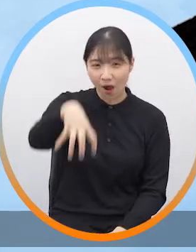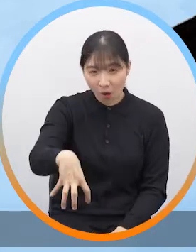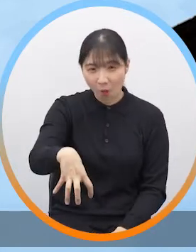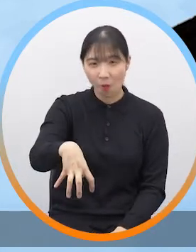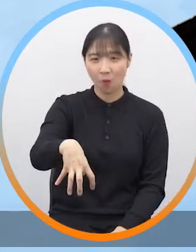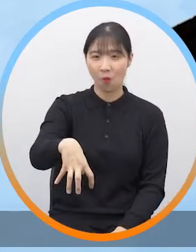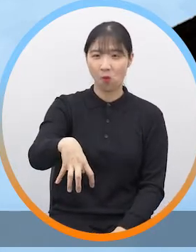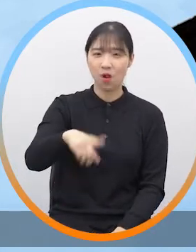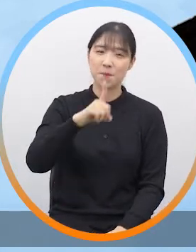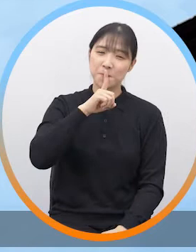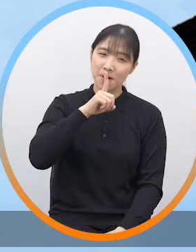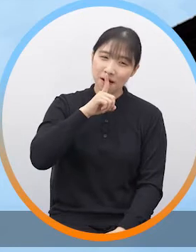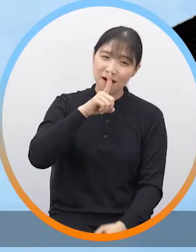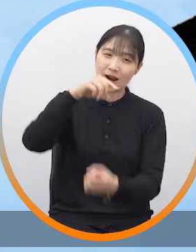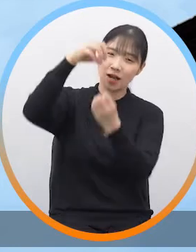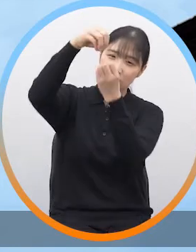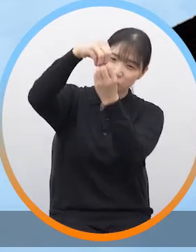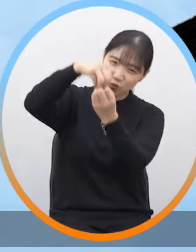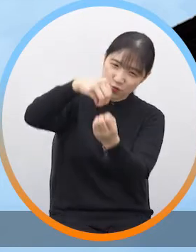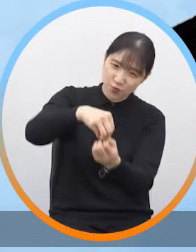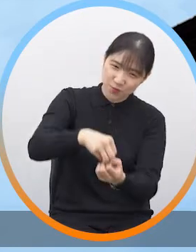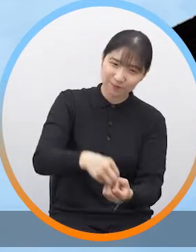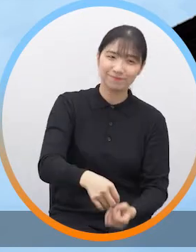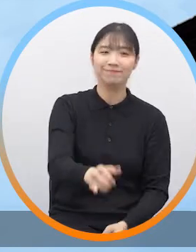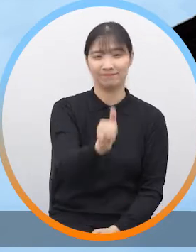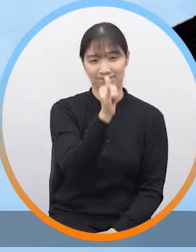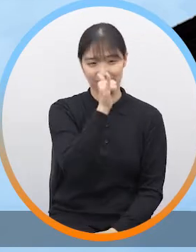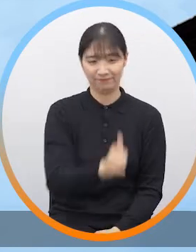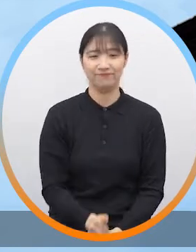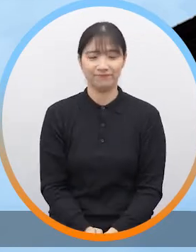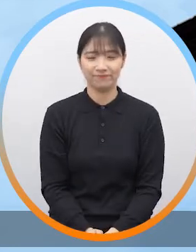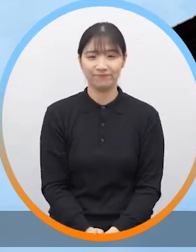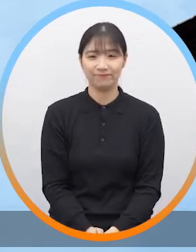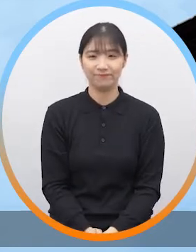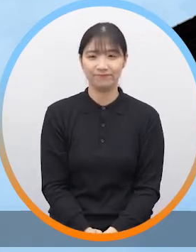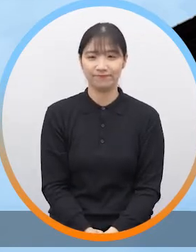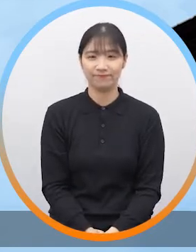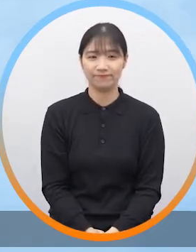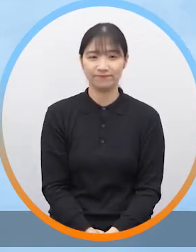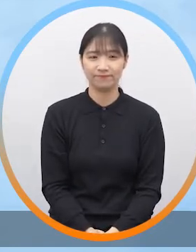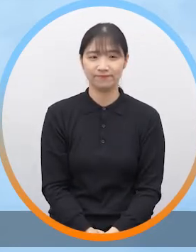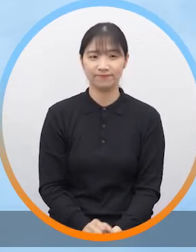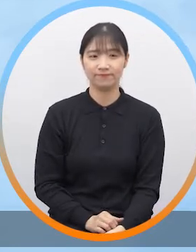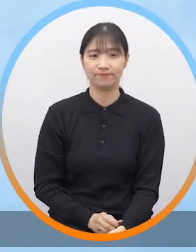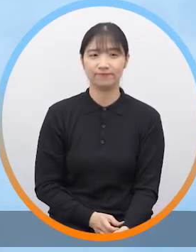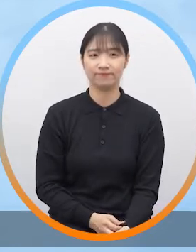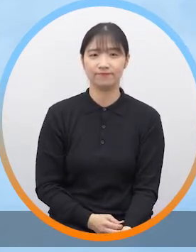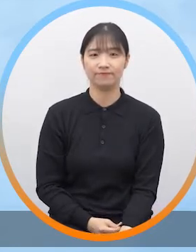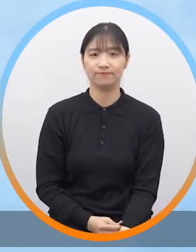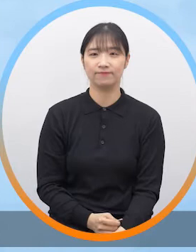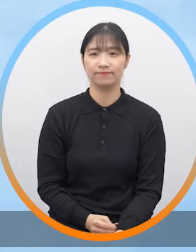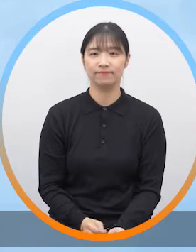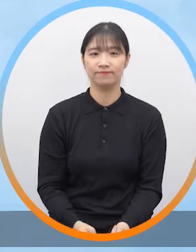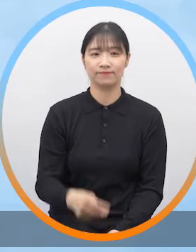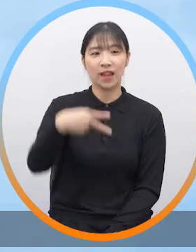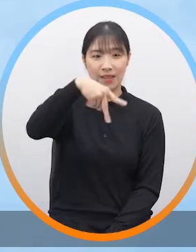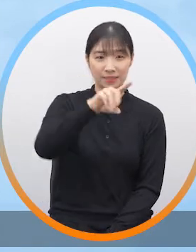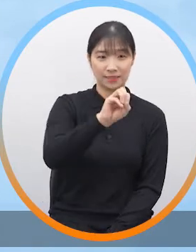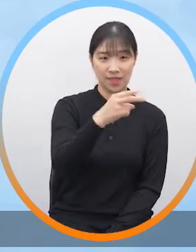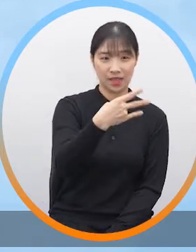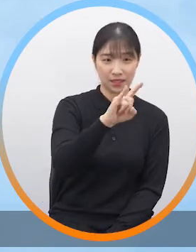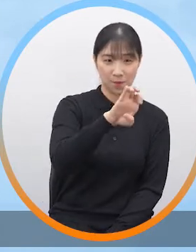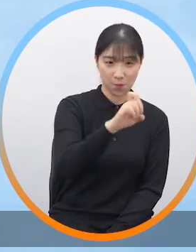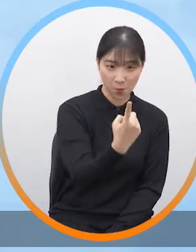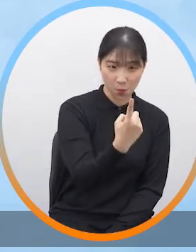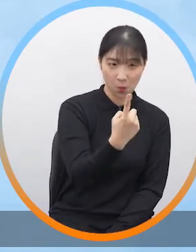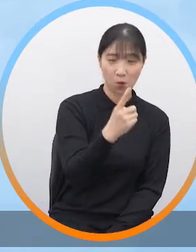지명들과 장소가 쭉 전해 내려온단 말이죠. 자, 상대포에서 출발하면서